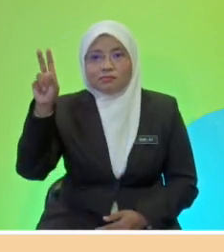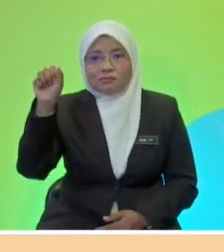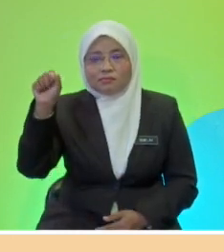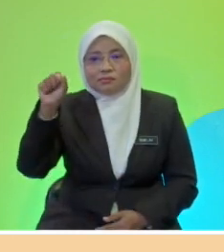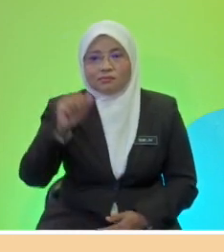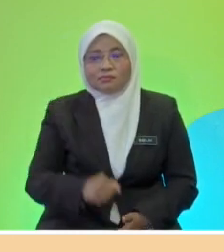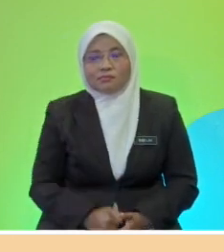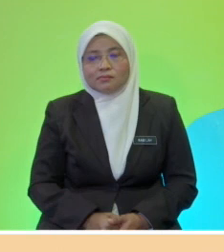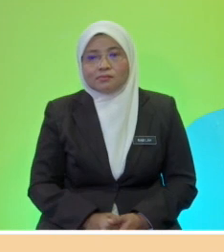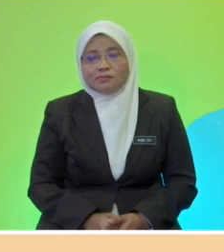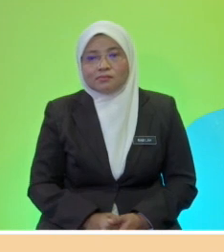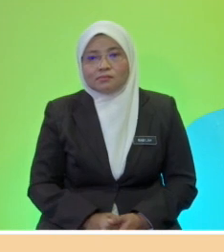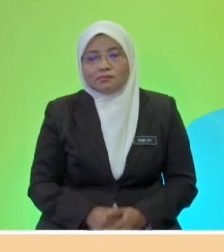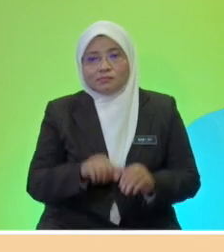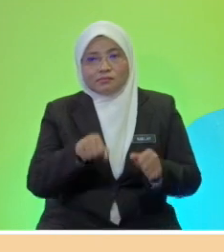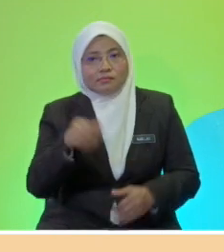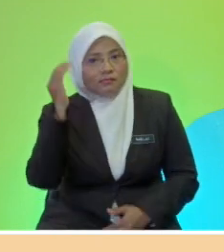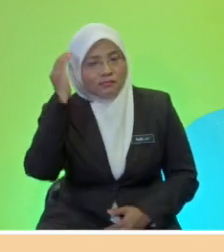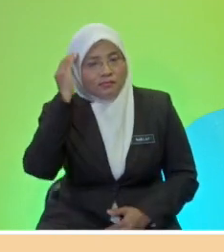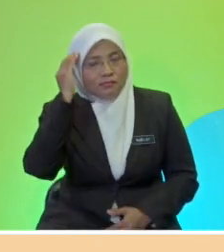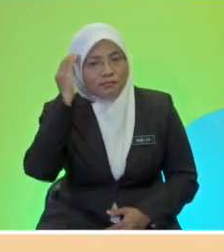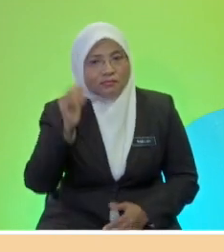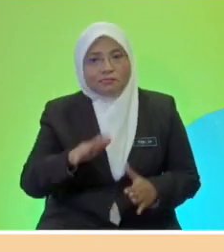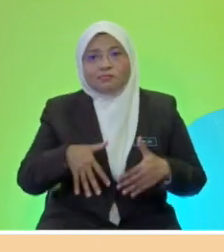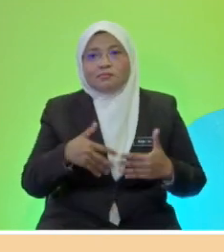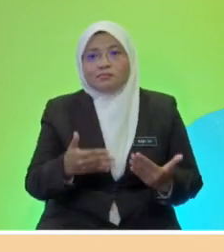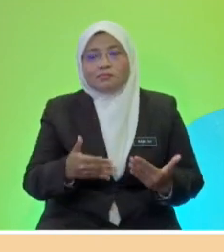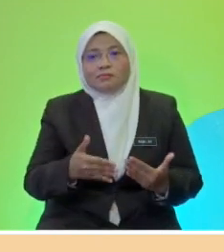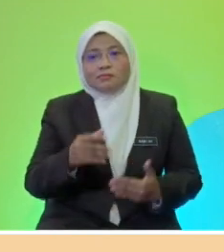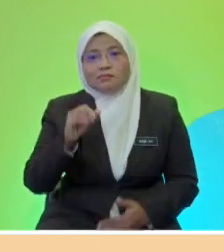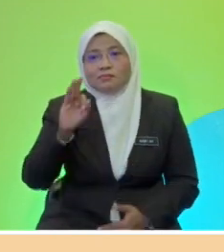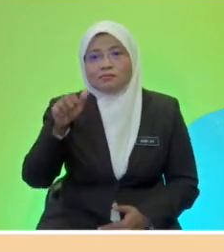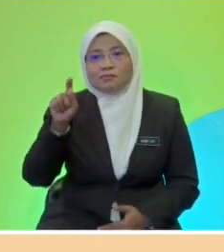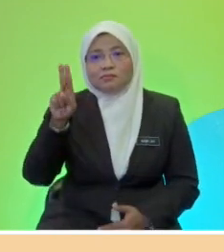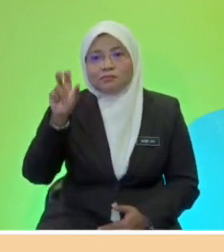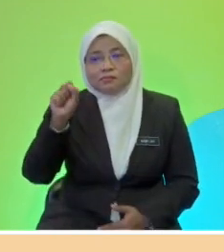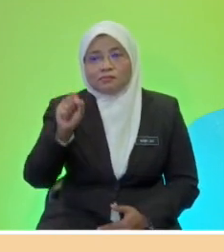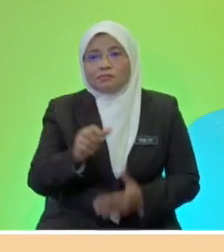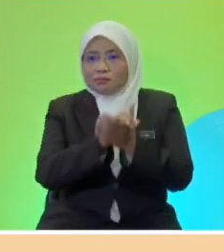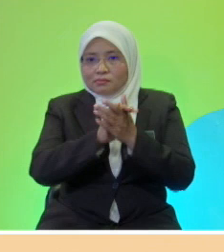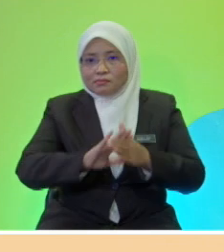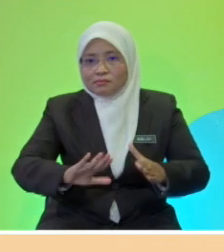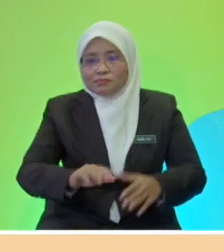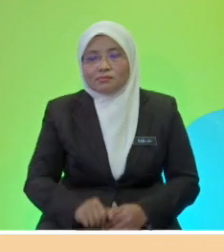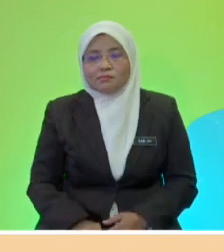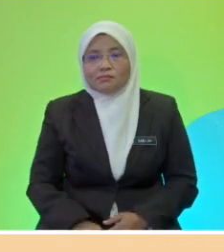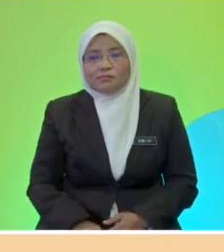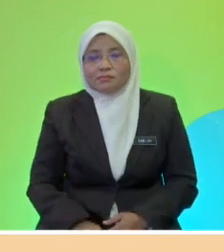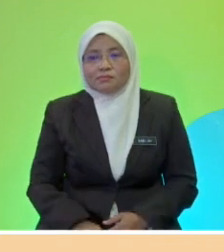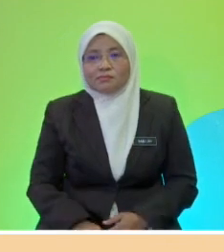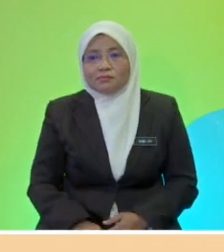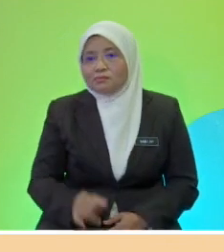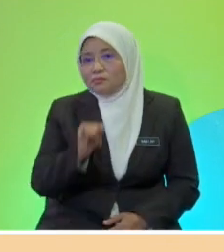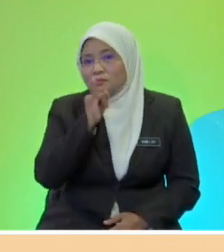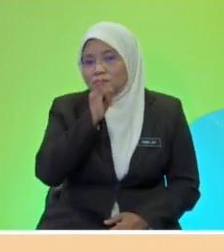untuk memastikan keadaan fitnes yang lebih lama Maksudnya apabila orang ibu mengandung padi Oke